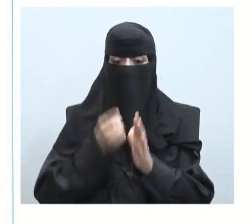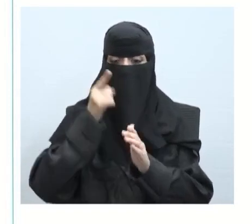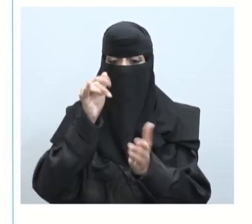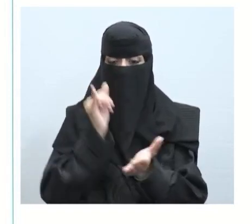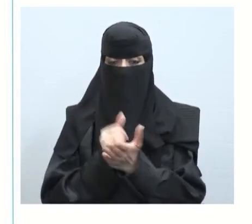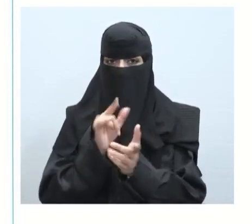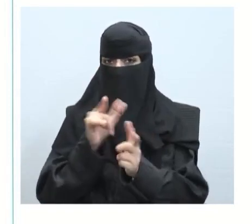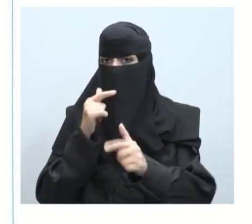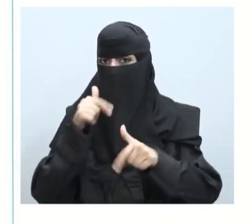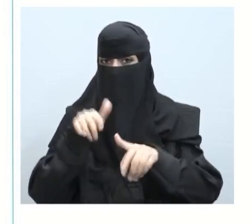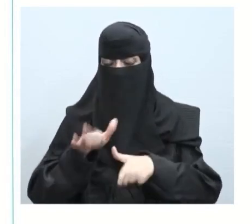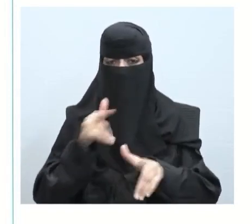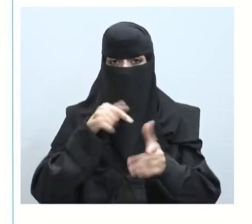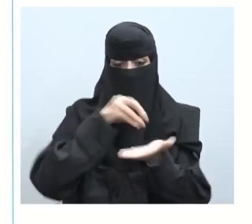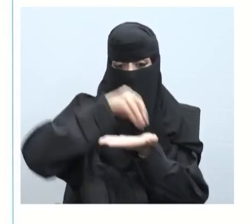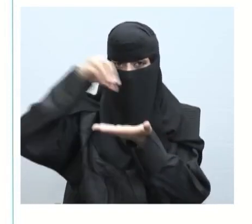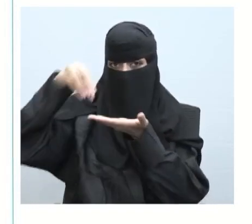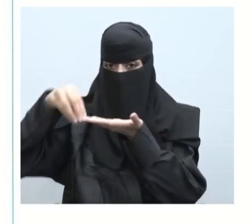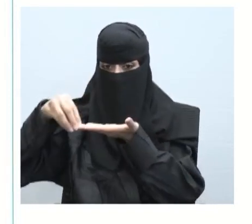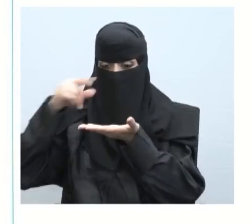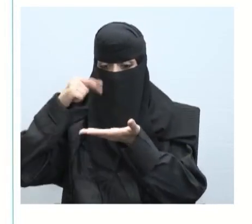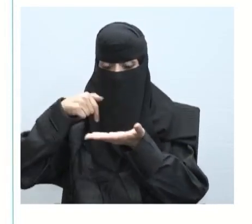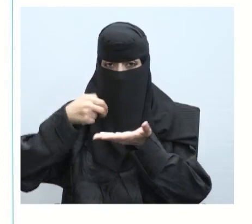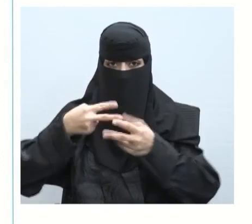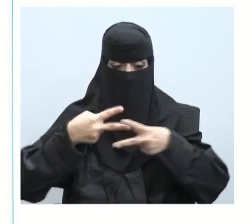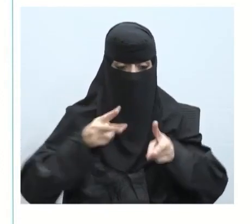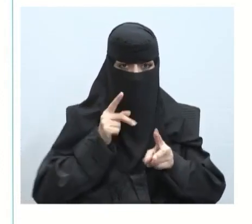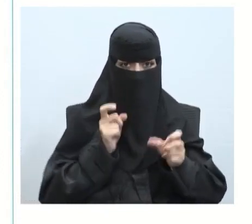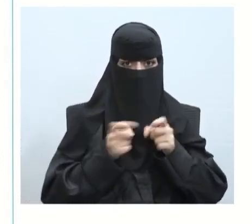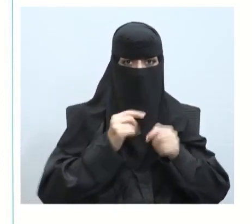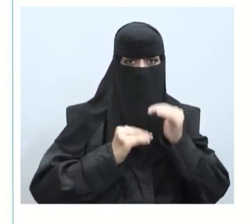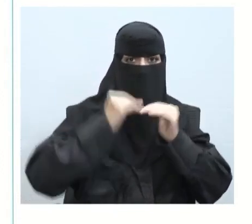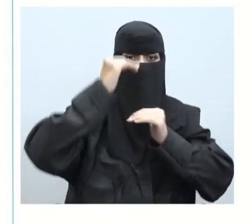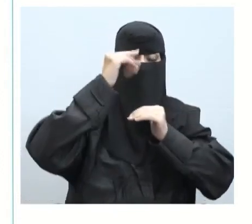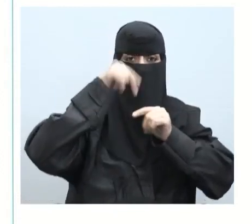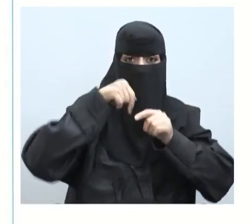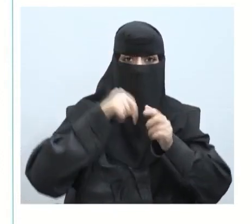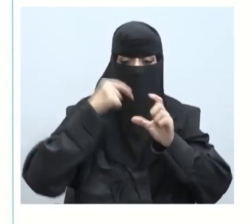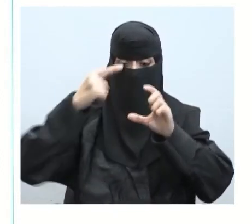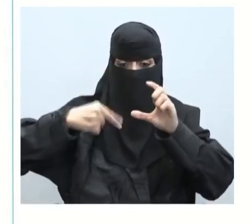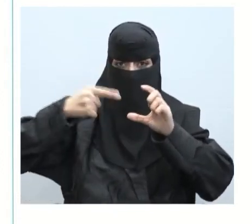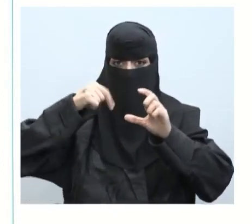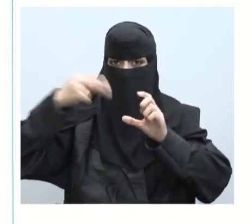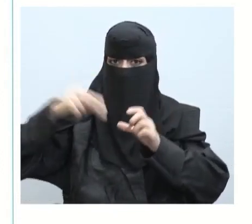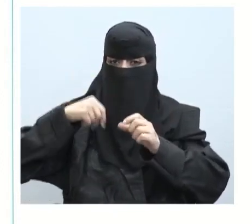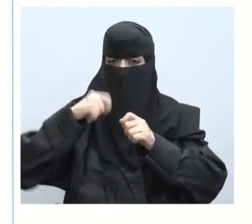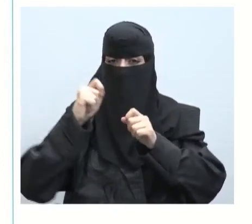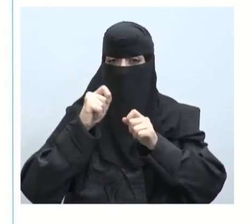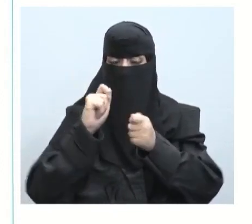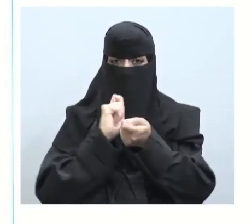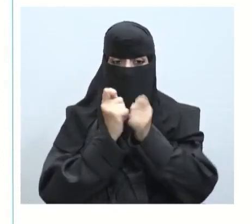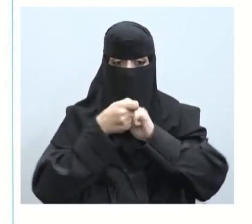الـ EMQX هو وسيط الـ MQTT مفتوح المصدر عالي الأداء مع محرك لمعالجة الرسائل بصورة